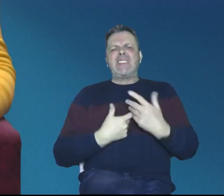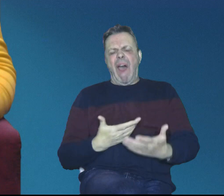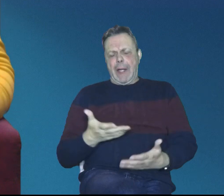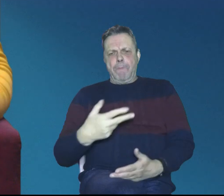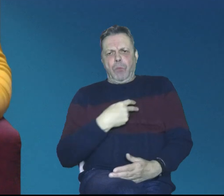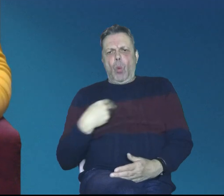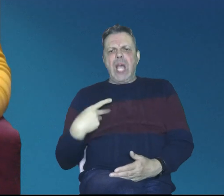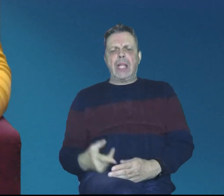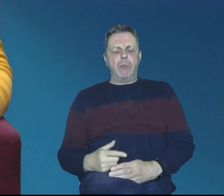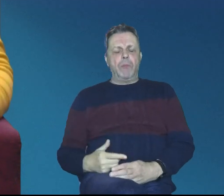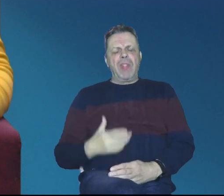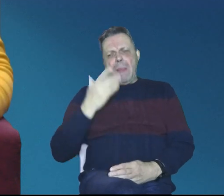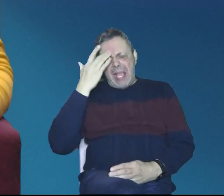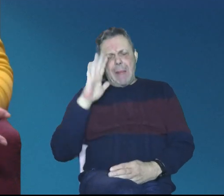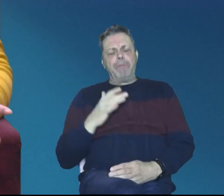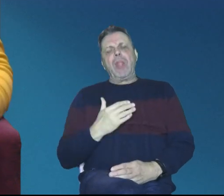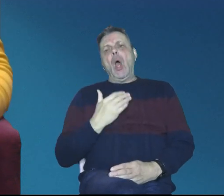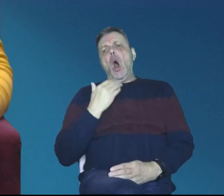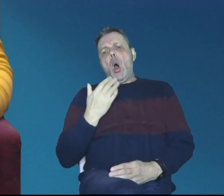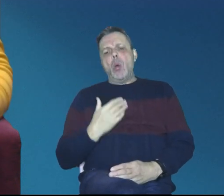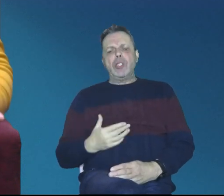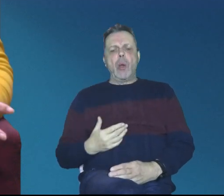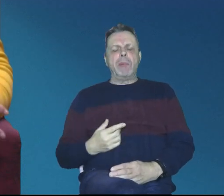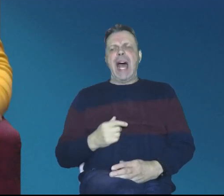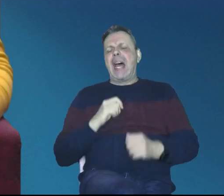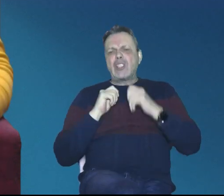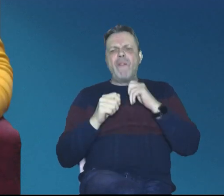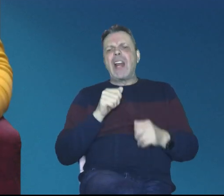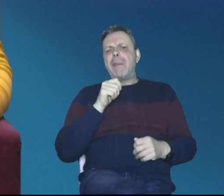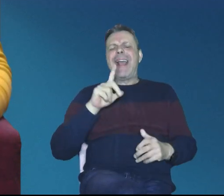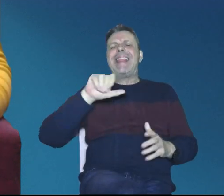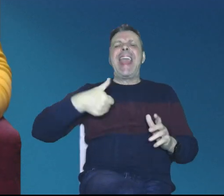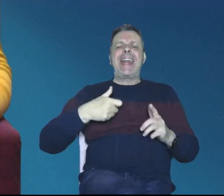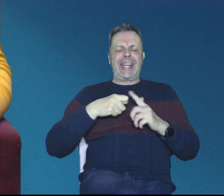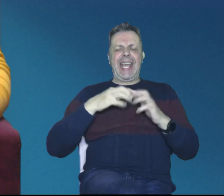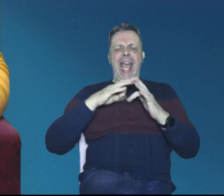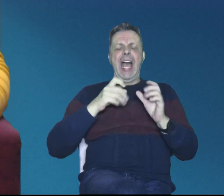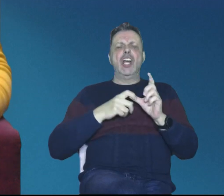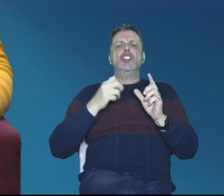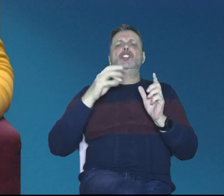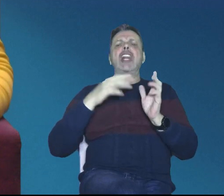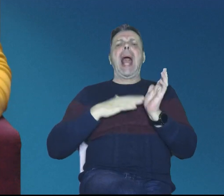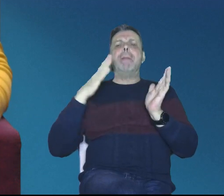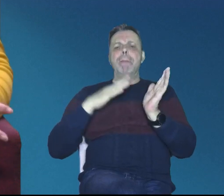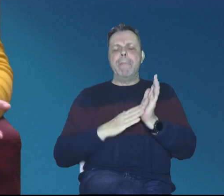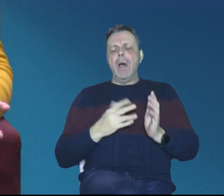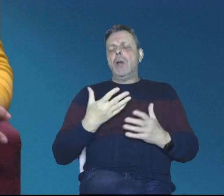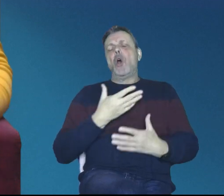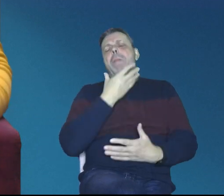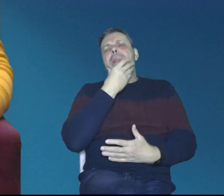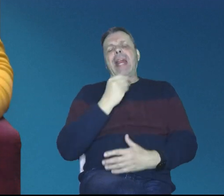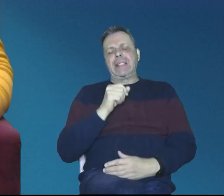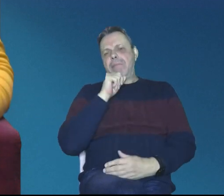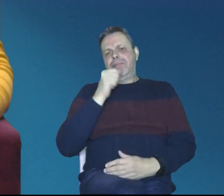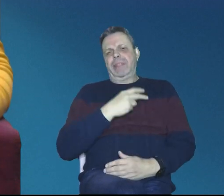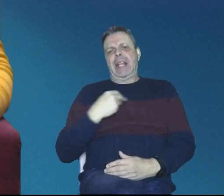stvar za grad Zagreb. Ne znam, obzirom da progovaramo i o Ljerki Šram, to je